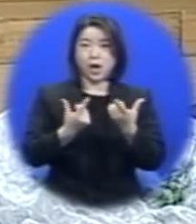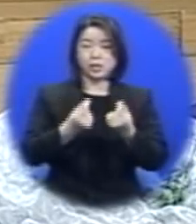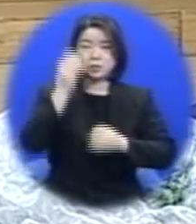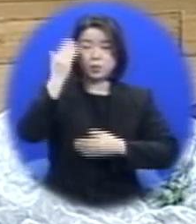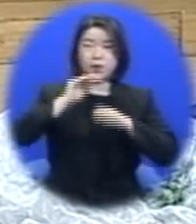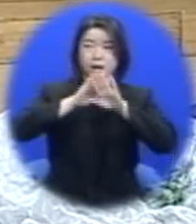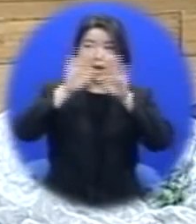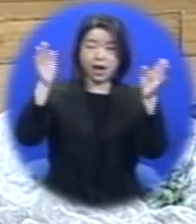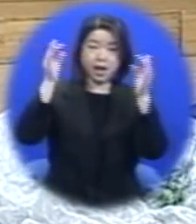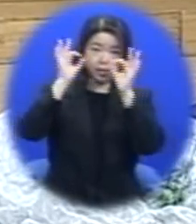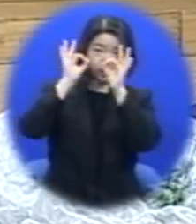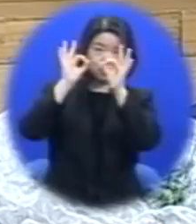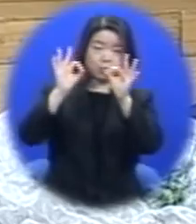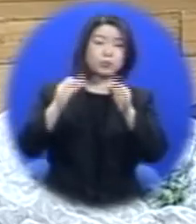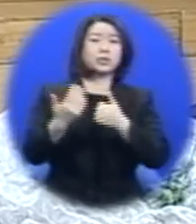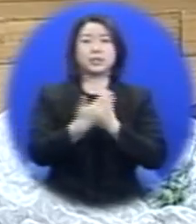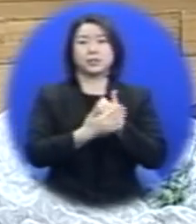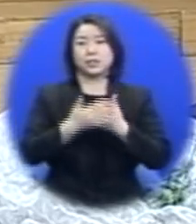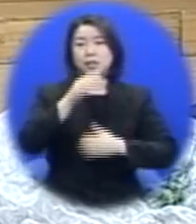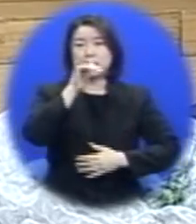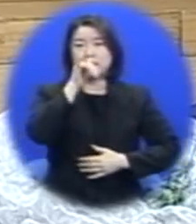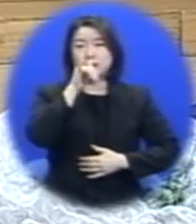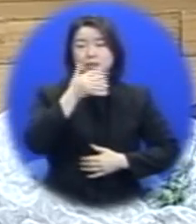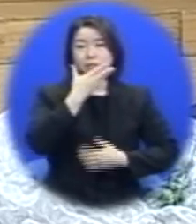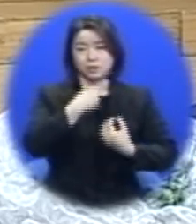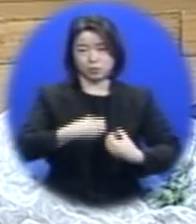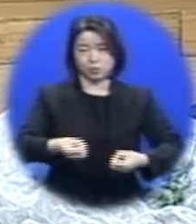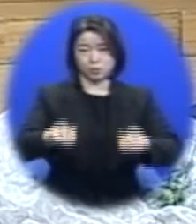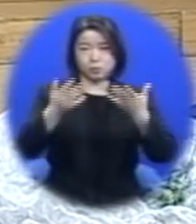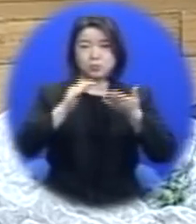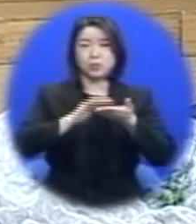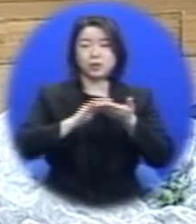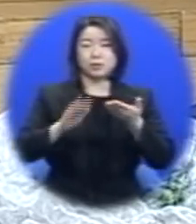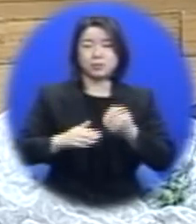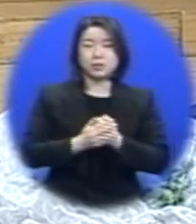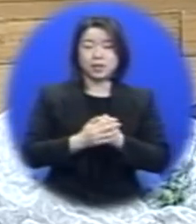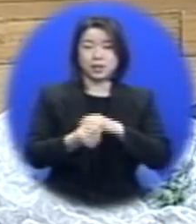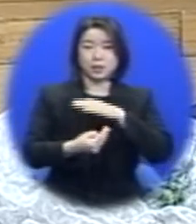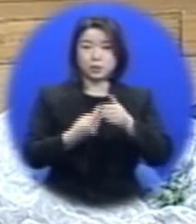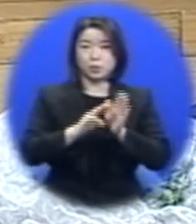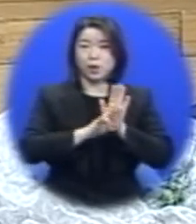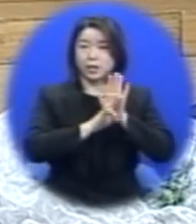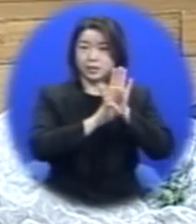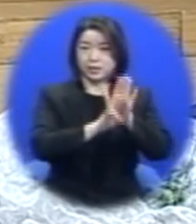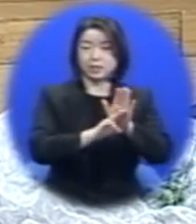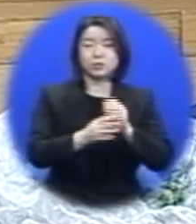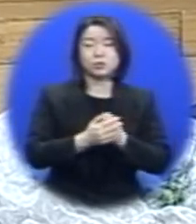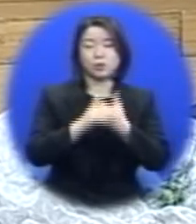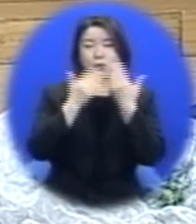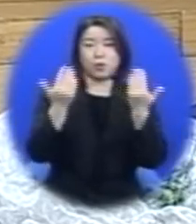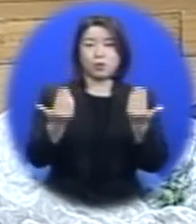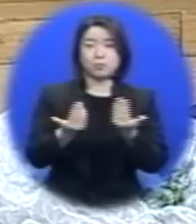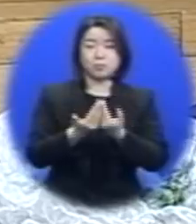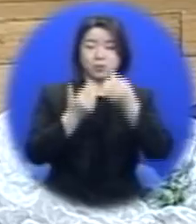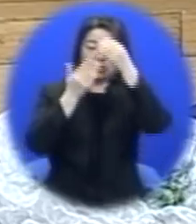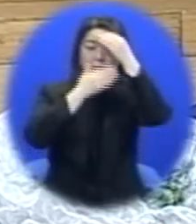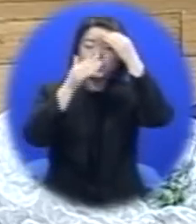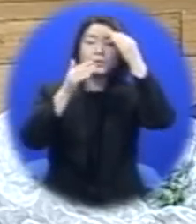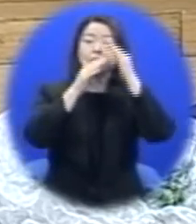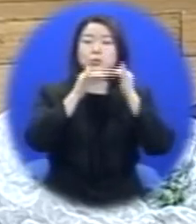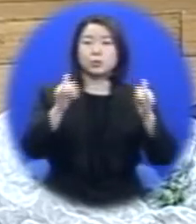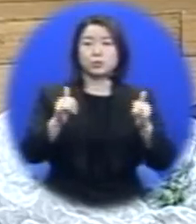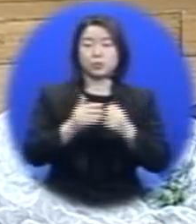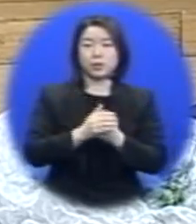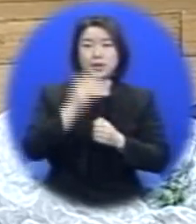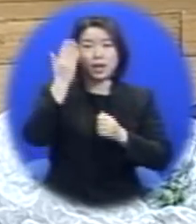바라보는 은혜가 있기를 축복합니다. 요한 계시록은 모든 성도들에게 하늘을